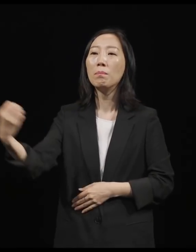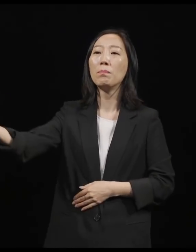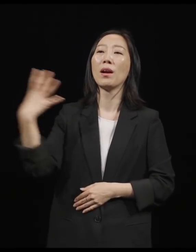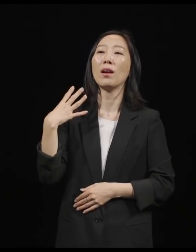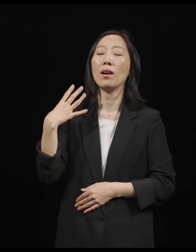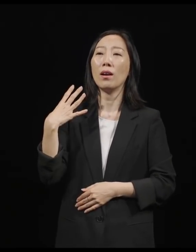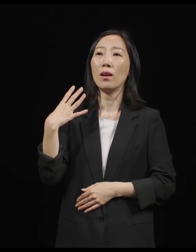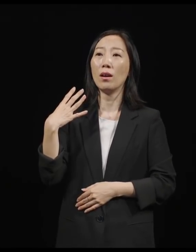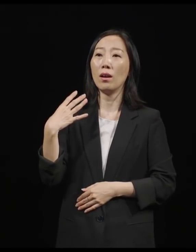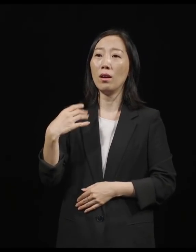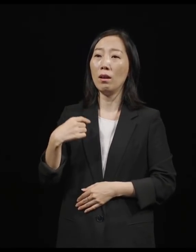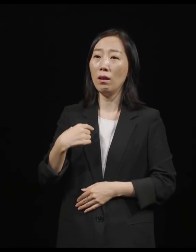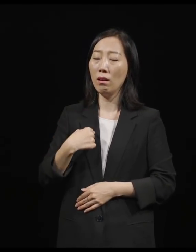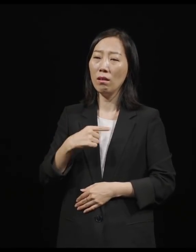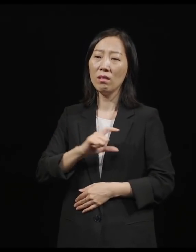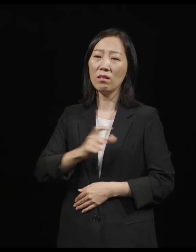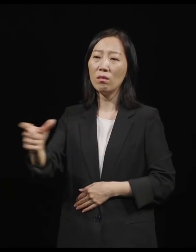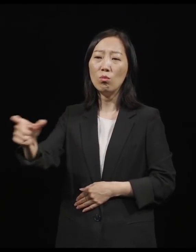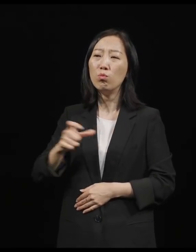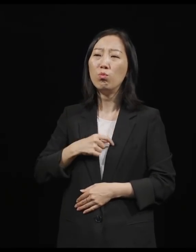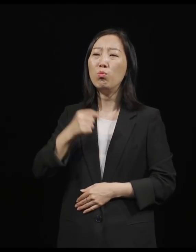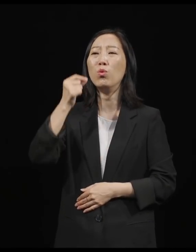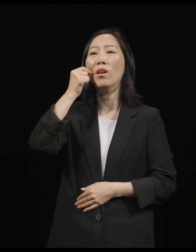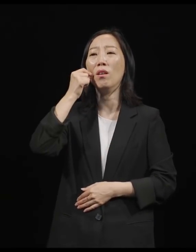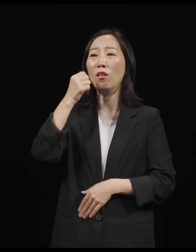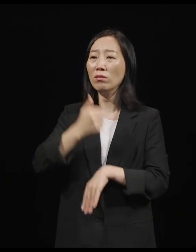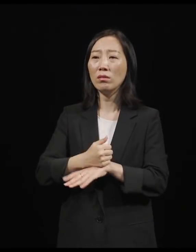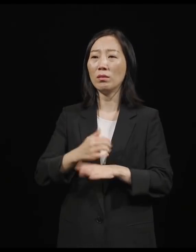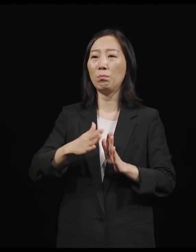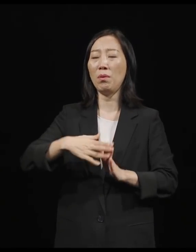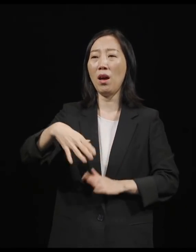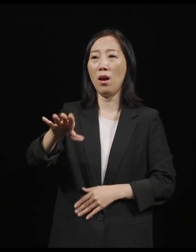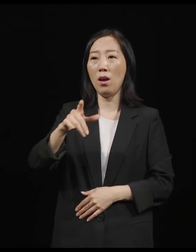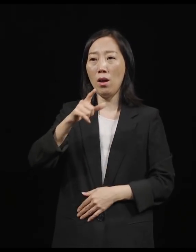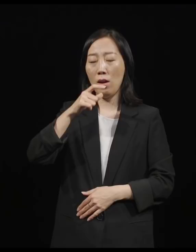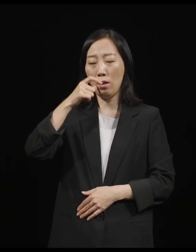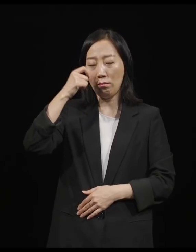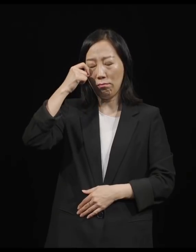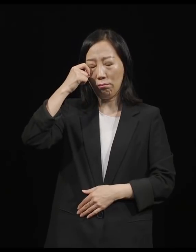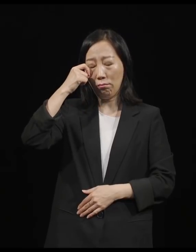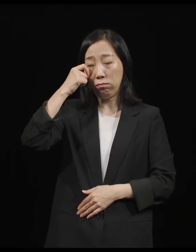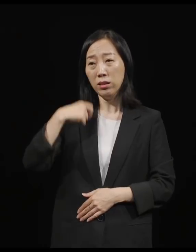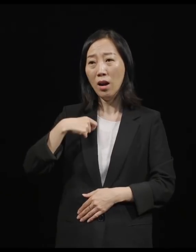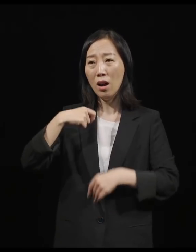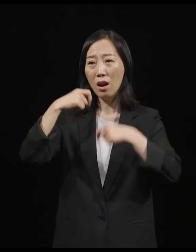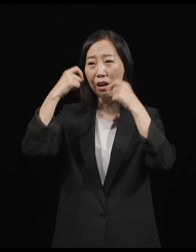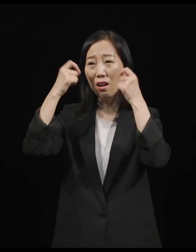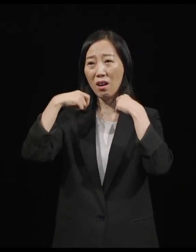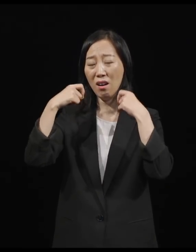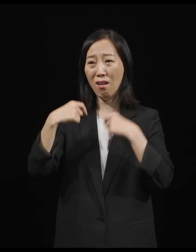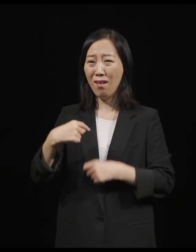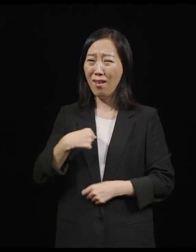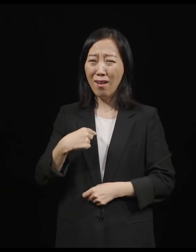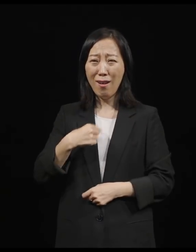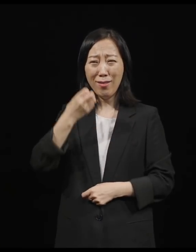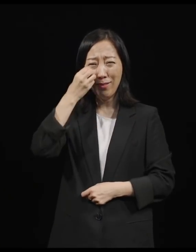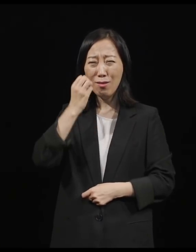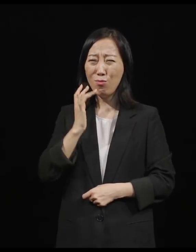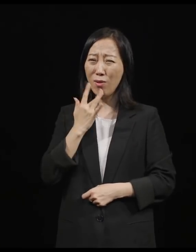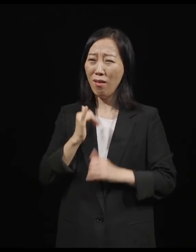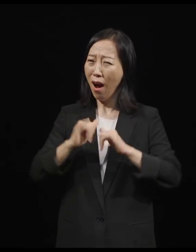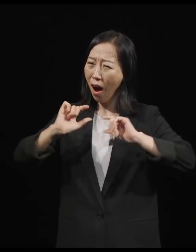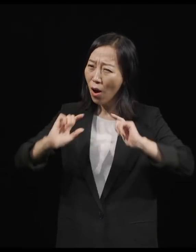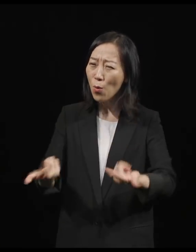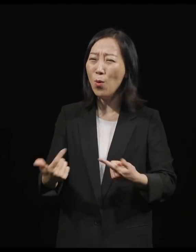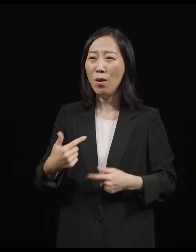저는 면허증을 발급받지도 못하고 집에 돌아가는데 눈물이 나더라고요. 내가 괴물도 아닌데